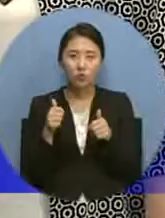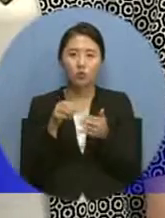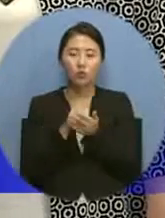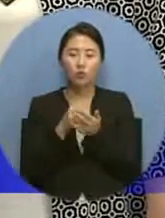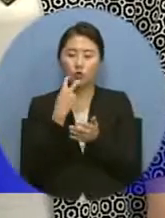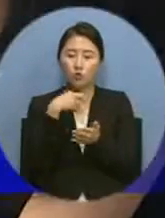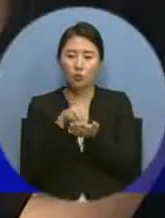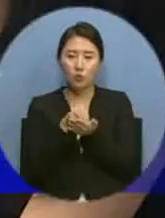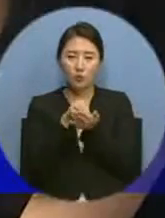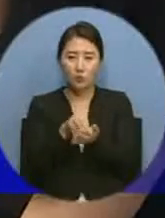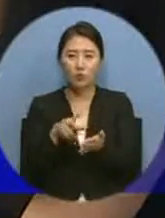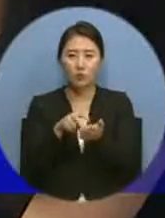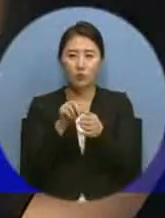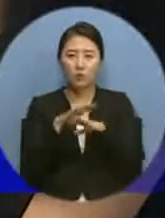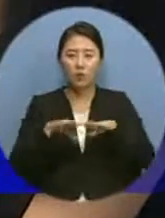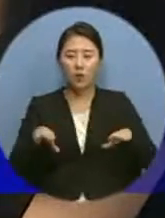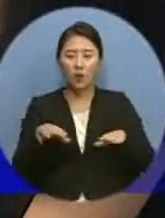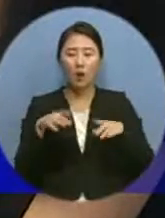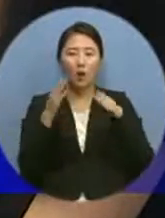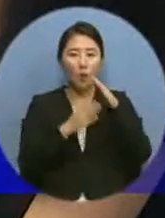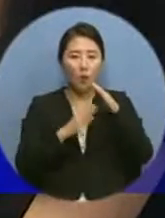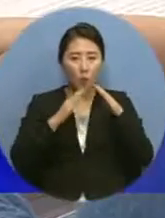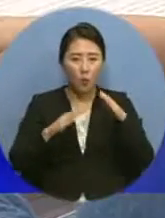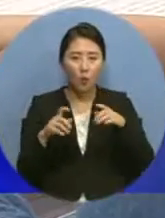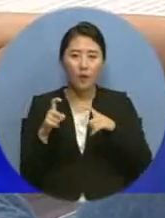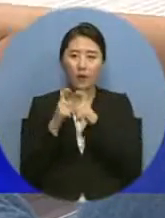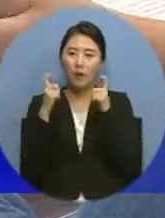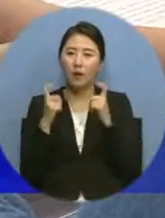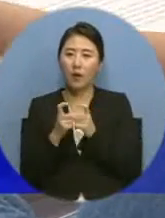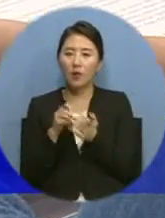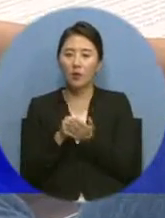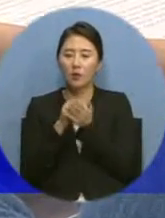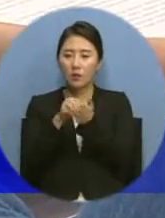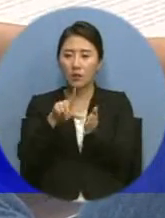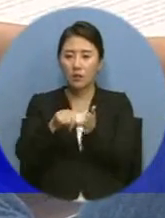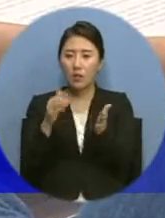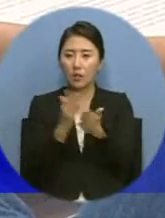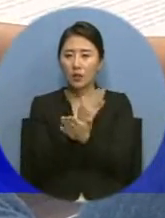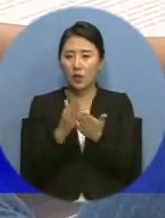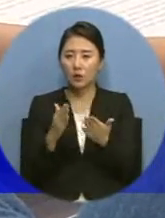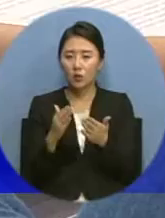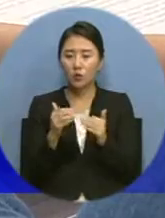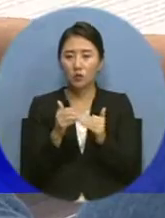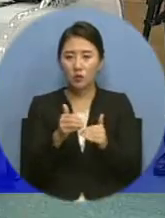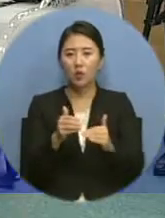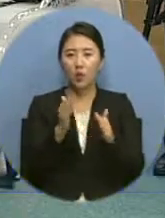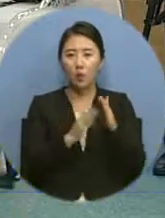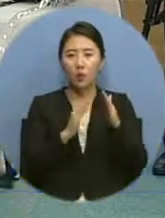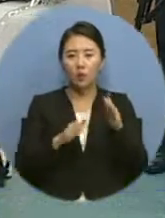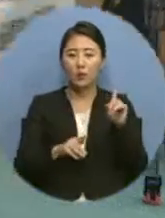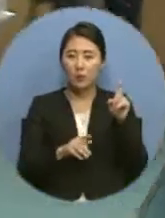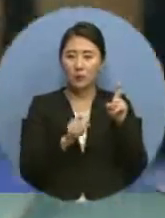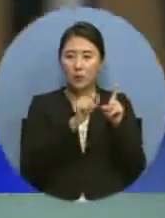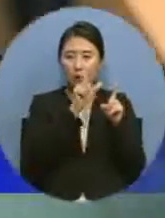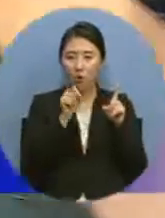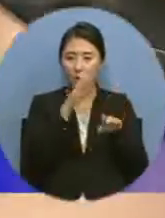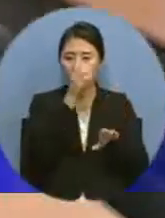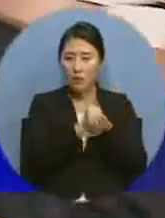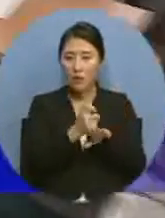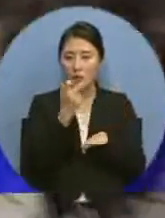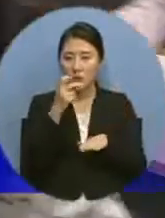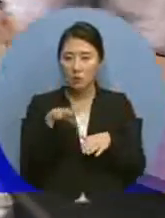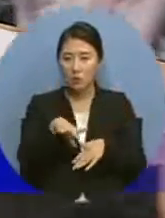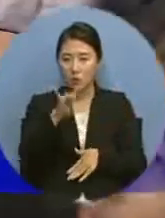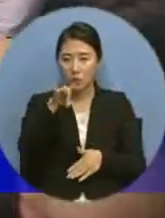문제를 줄이기 위해 공립과 사립의 원화 모집 기간이 나뉘어 시행됩니다. 공립 유치원은 11월 말 접수해 12월